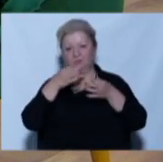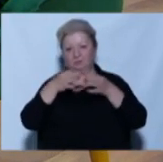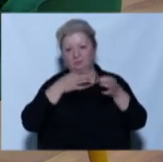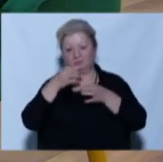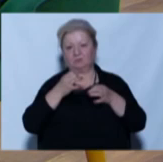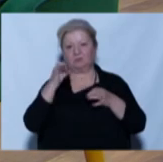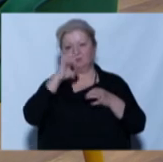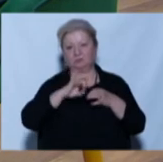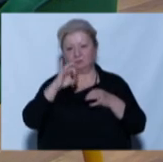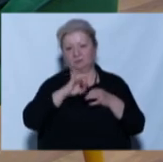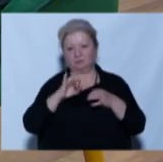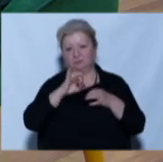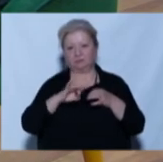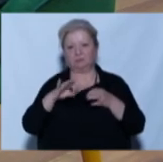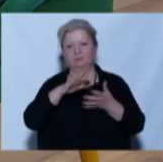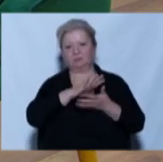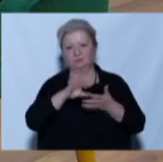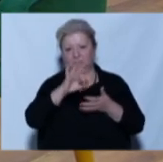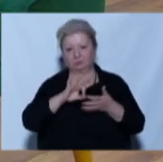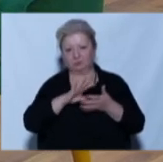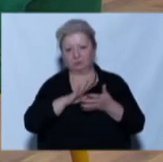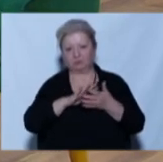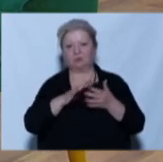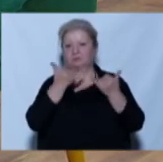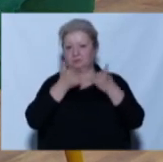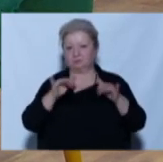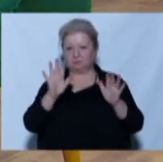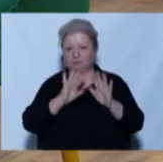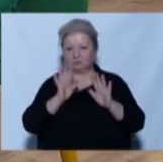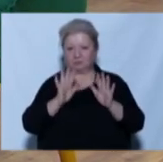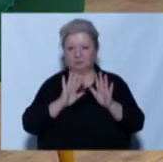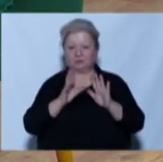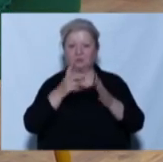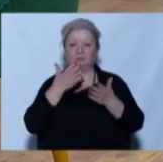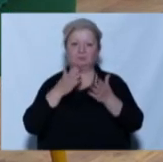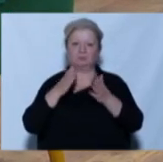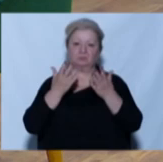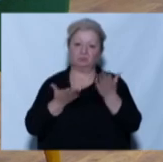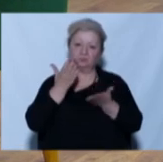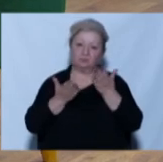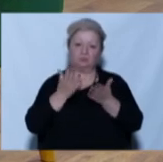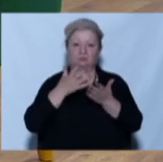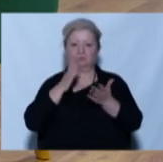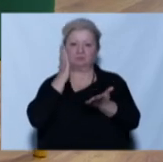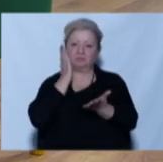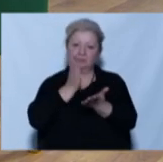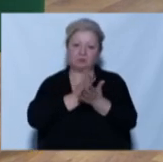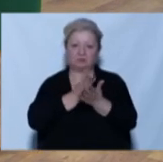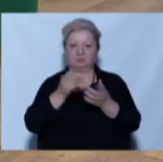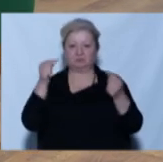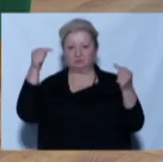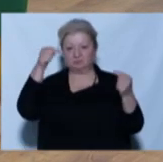ჩვენი გაკვეთილები თქვენს სახელმძღვანელოს შინაარს პირდაპირ არ დაემთხვევა, რადგანაც ამ მოკლე დროში ჩვენ